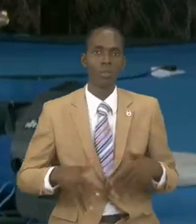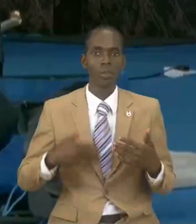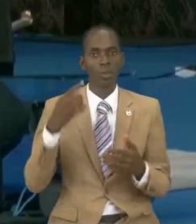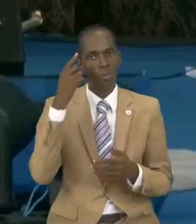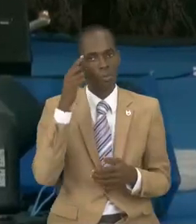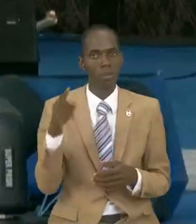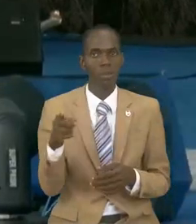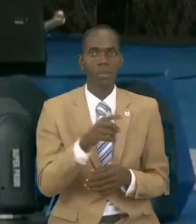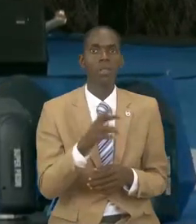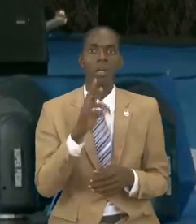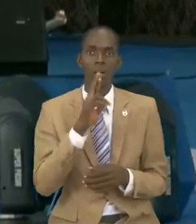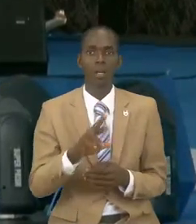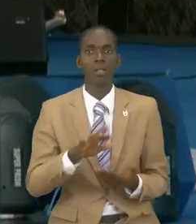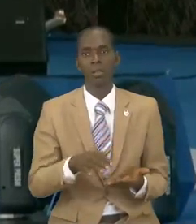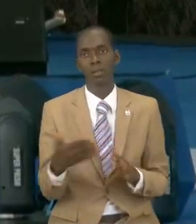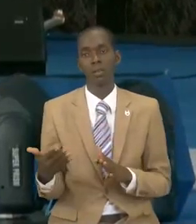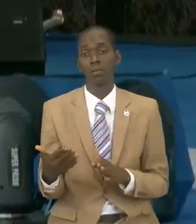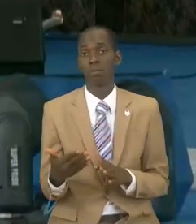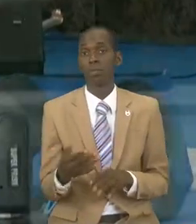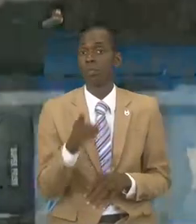vie. Car vous êtes mort,